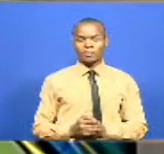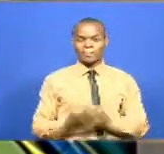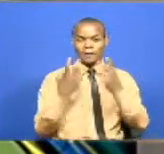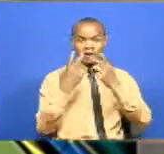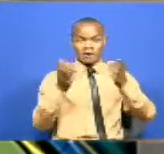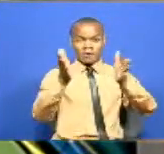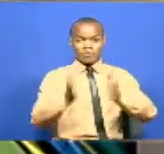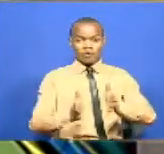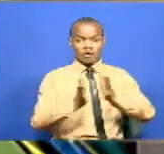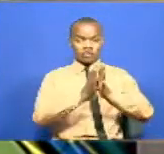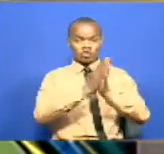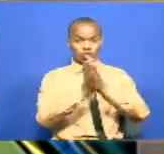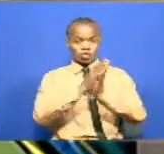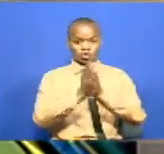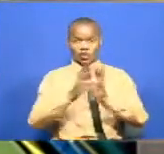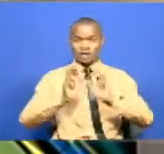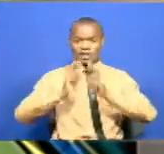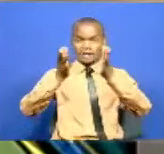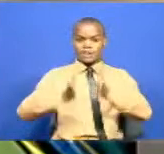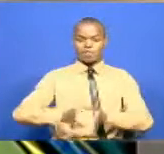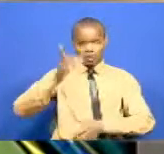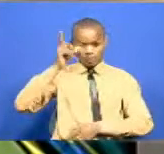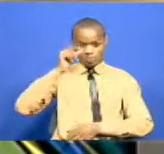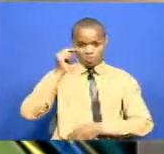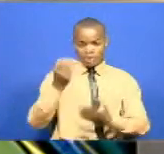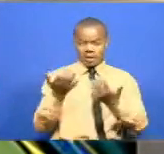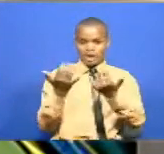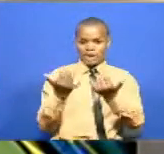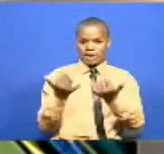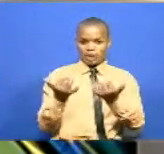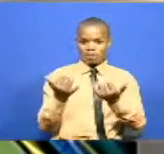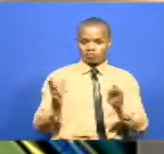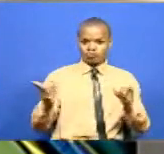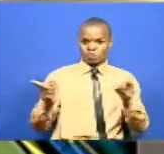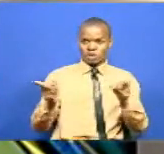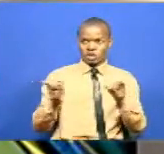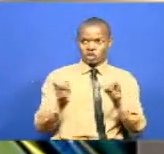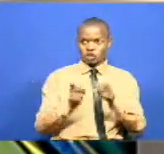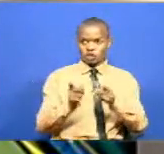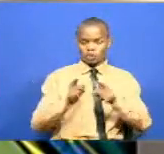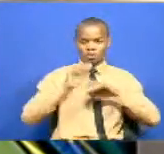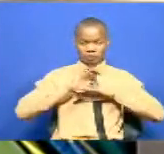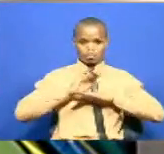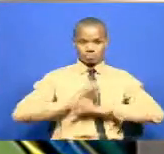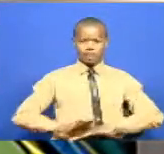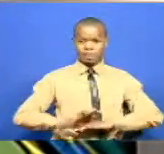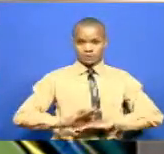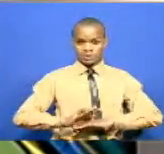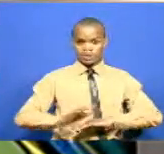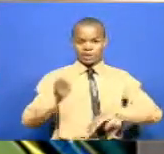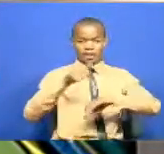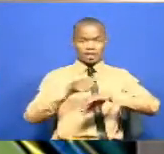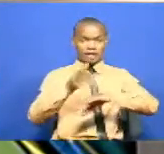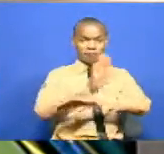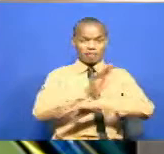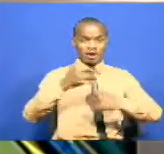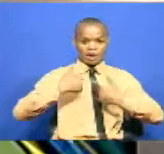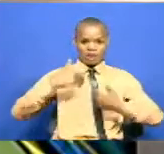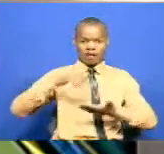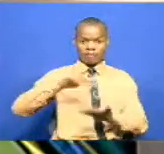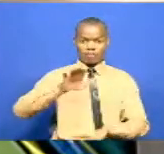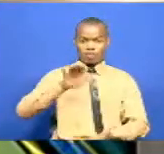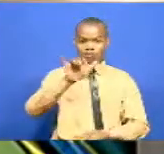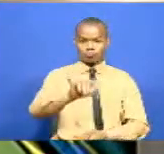Mtazamaji, taarifa hiyo ya mwenzangu Jinei Karisa inapeleka katika sehemu ya mapumziko mafupi. Tukirejea ni taarifa